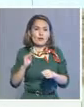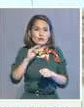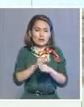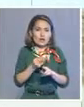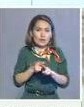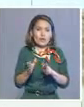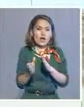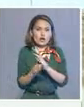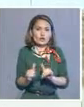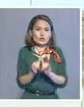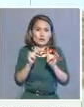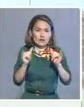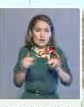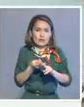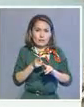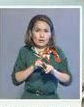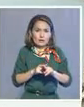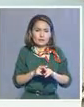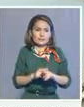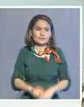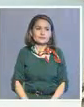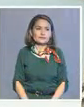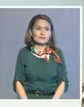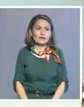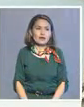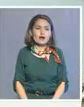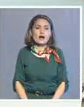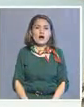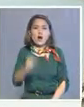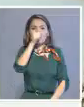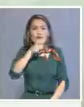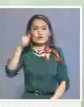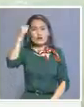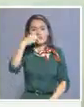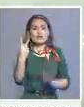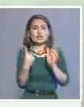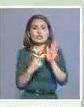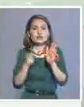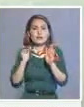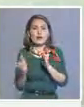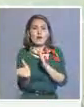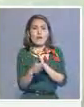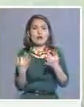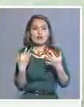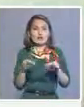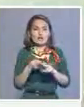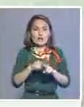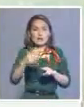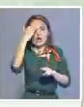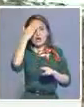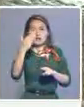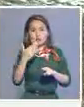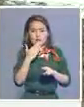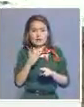бекіре тұқымалықтарына қарағанда баяу өседі, шығыны көп. Күзде тоғанға 7000 балық жіберілген болатын. Оның 90% жазғы тоғанға